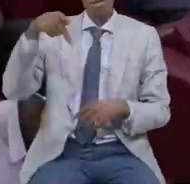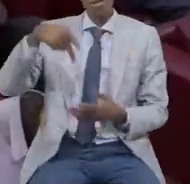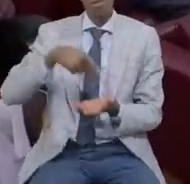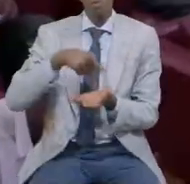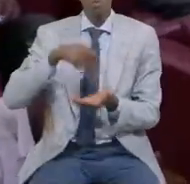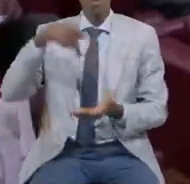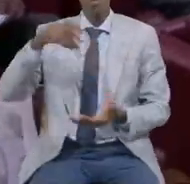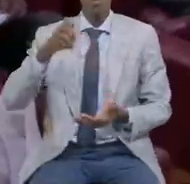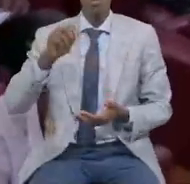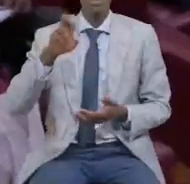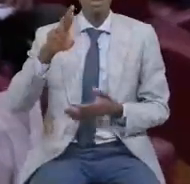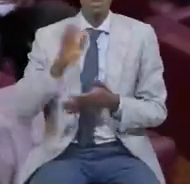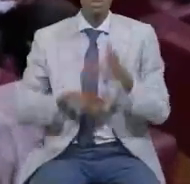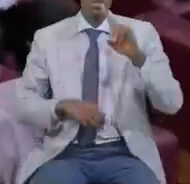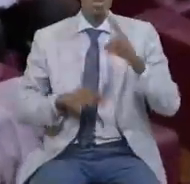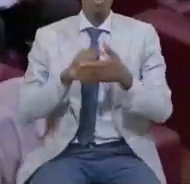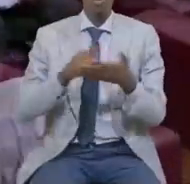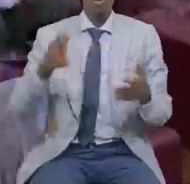vas vaincre le monde au nom de Jésus-Christ.